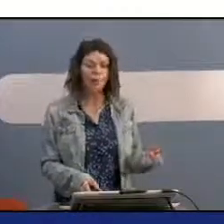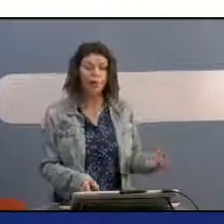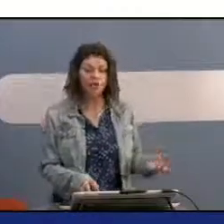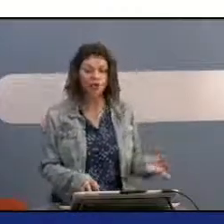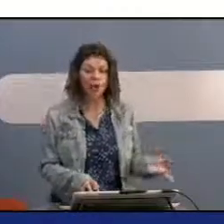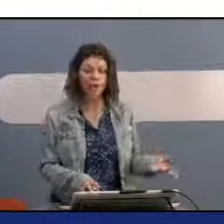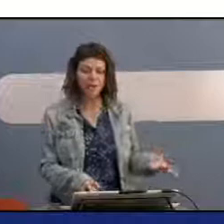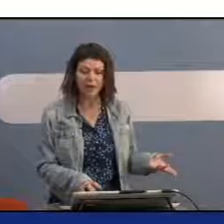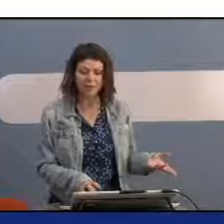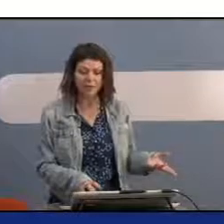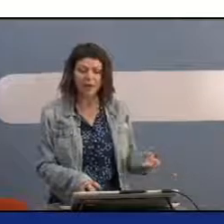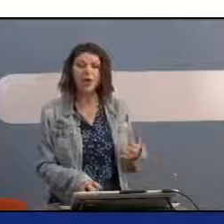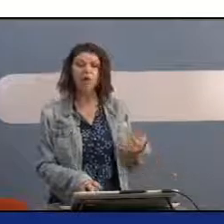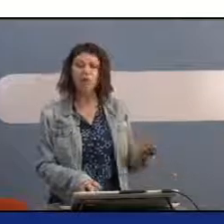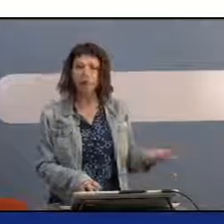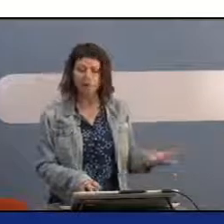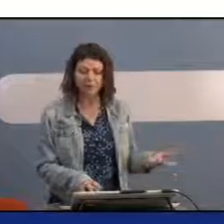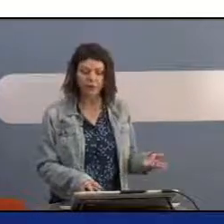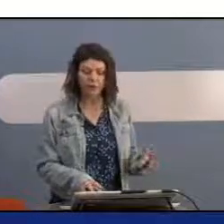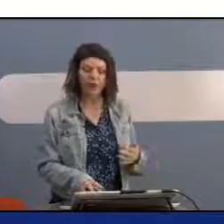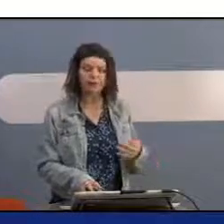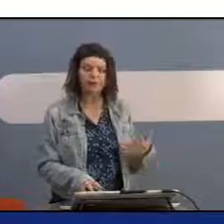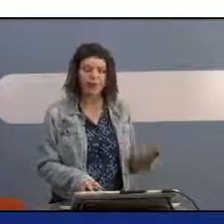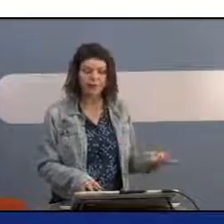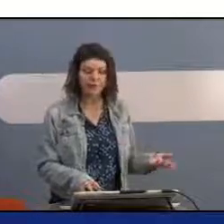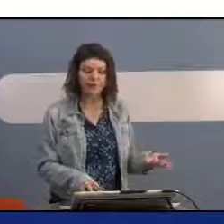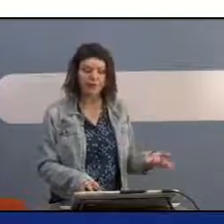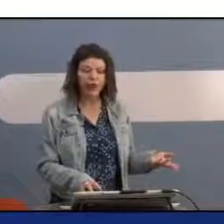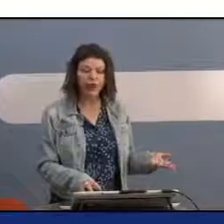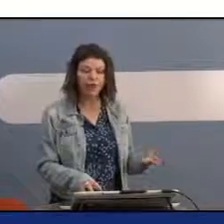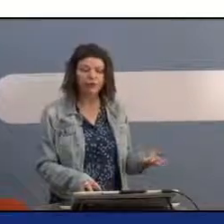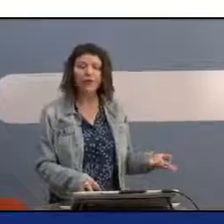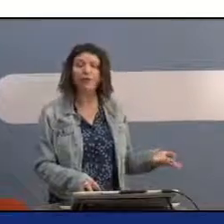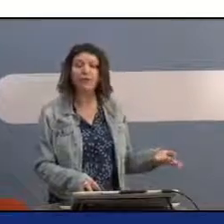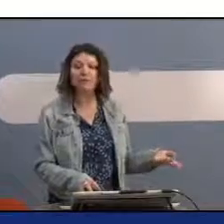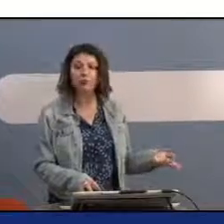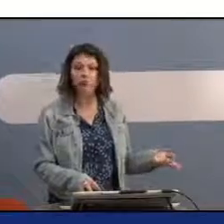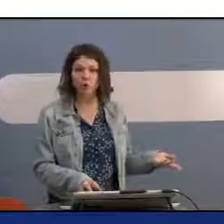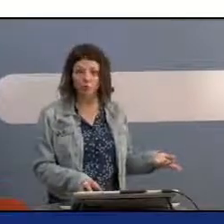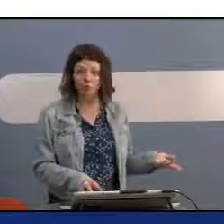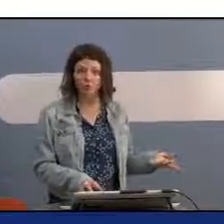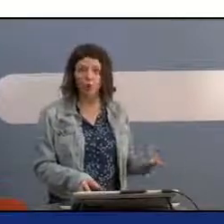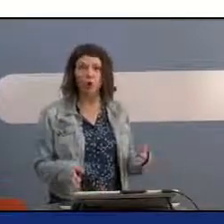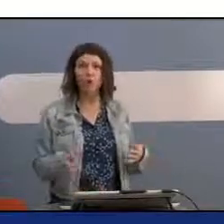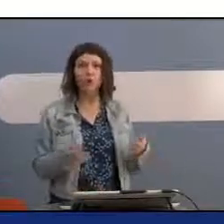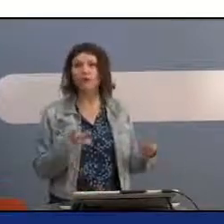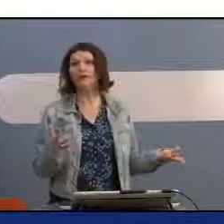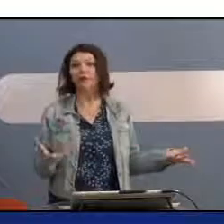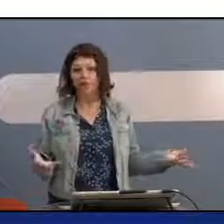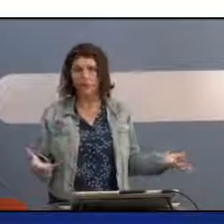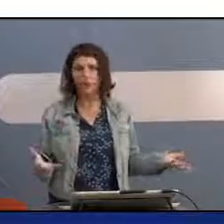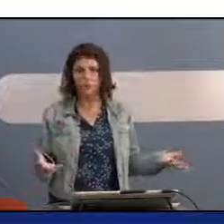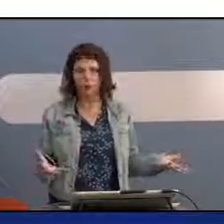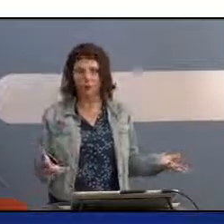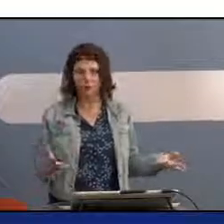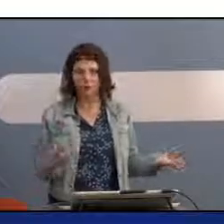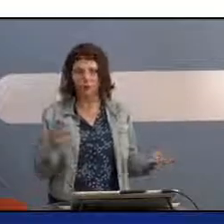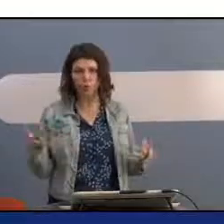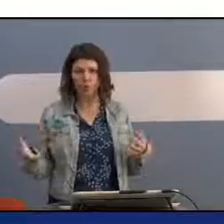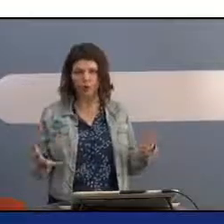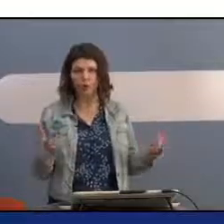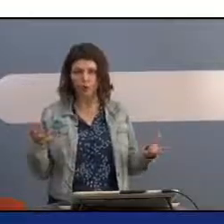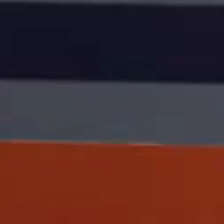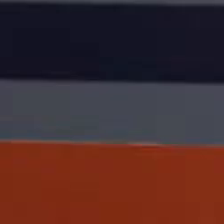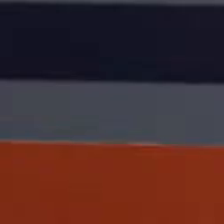היא זכות של כל אדם לחשוב, להתנהג ולפעול בהתאם לרצונו, ולא להיות עבד לדוגמה של